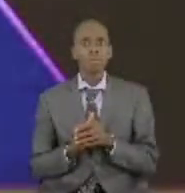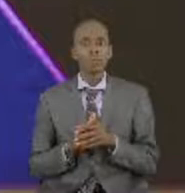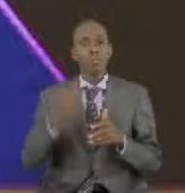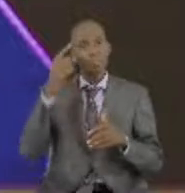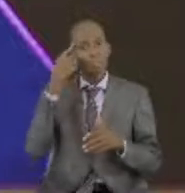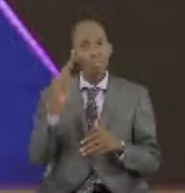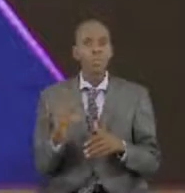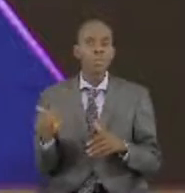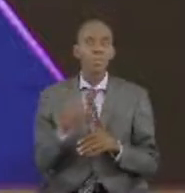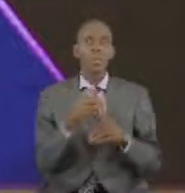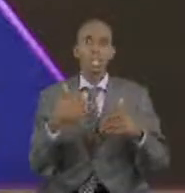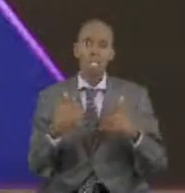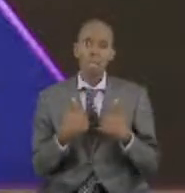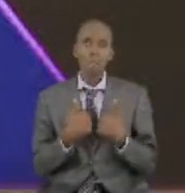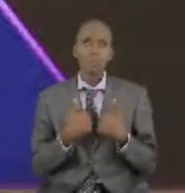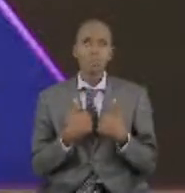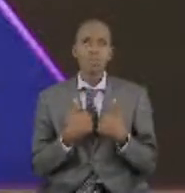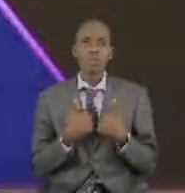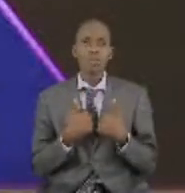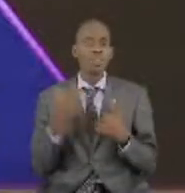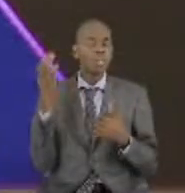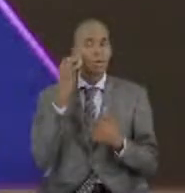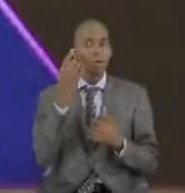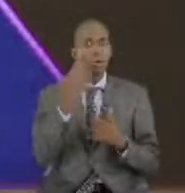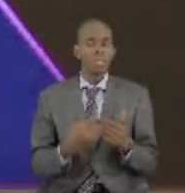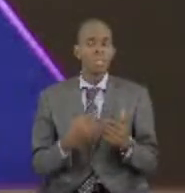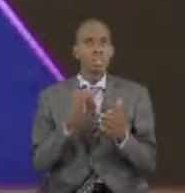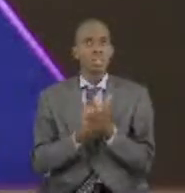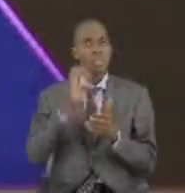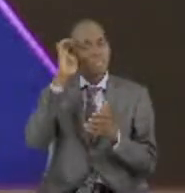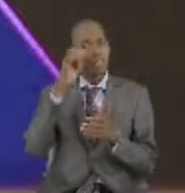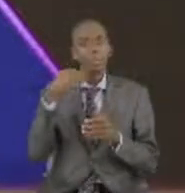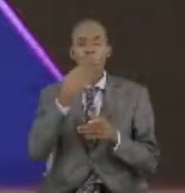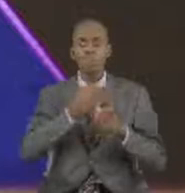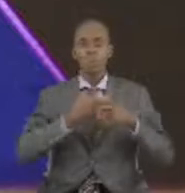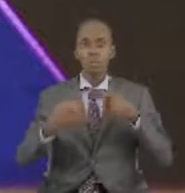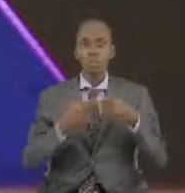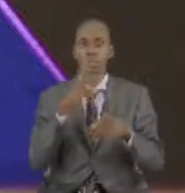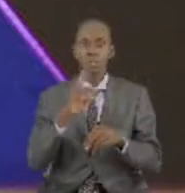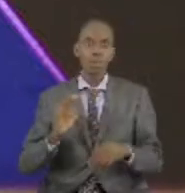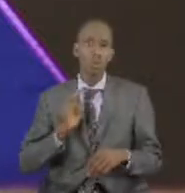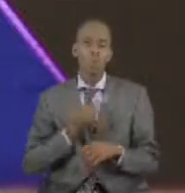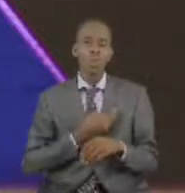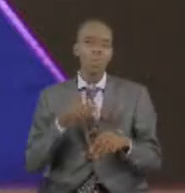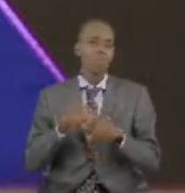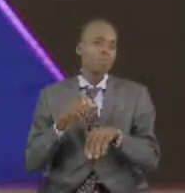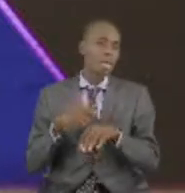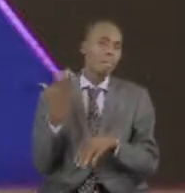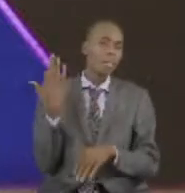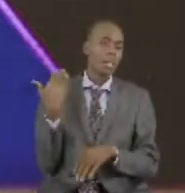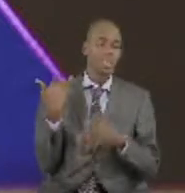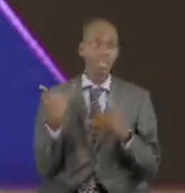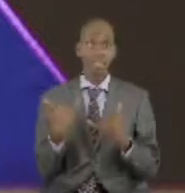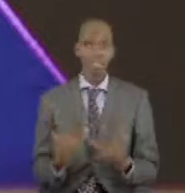elle avait entendu dire celui qui autrefois nous persécutent elle annonce